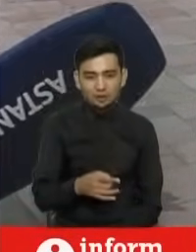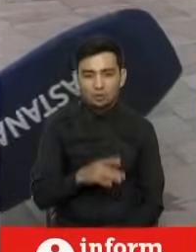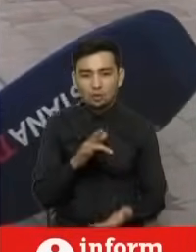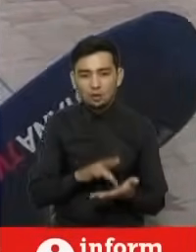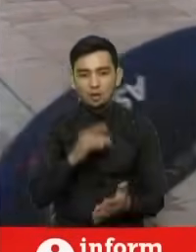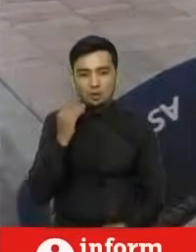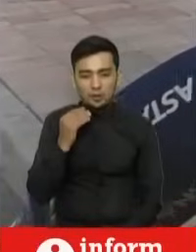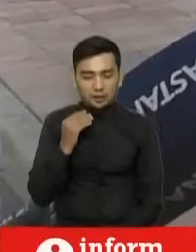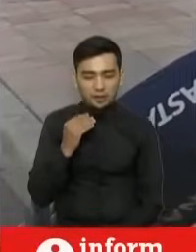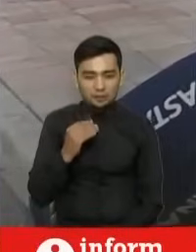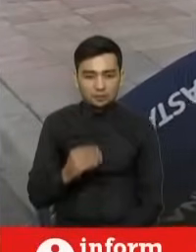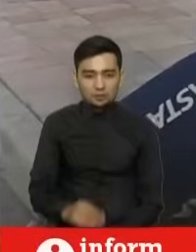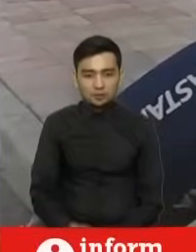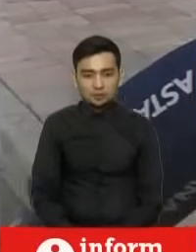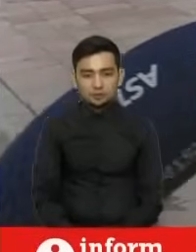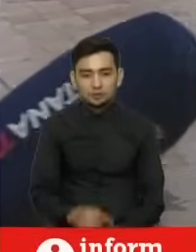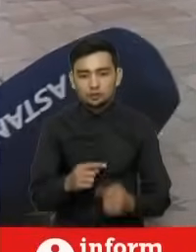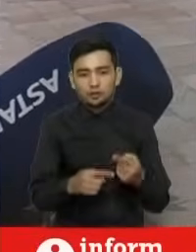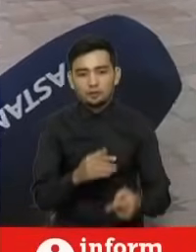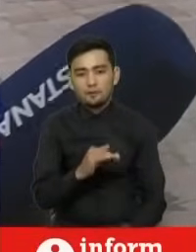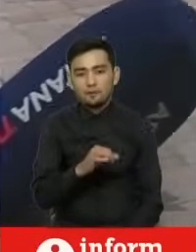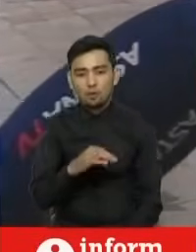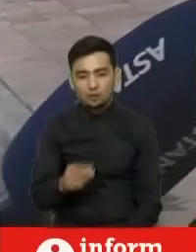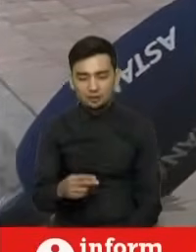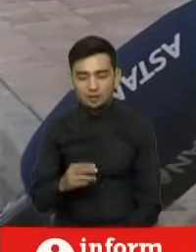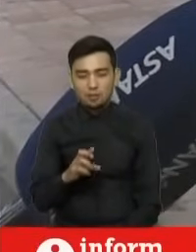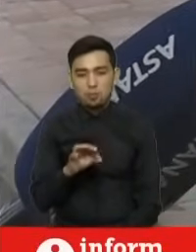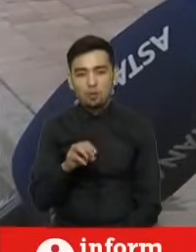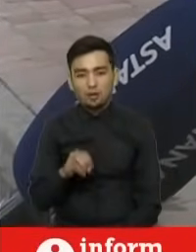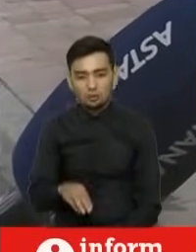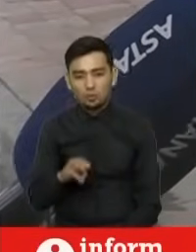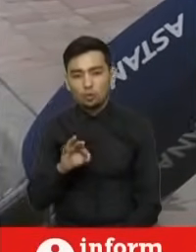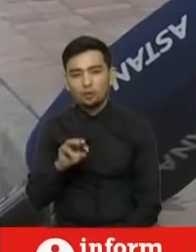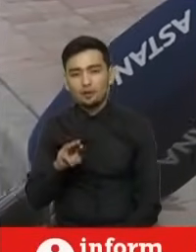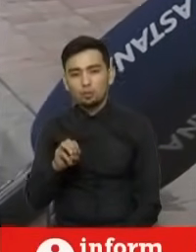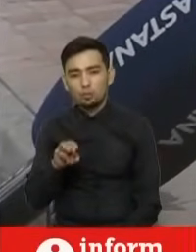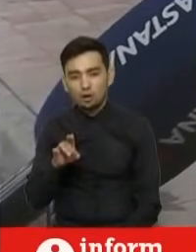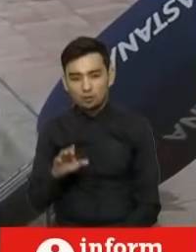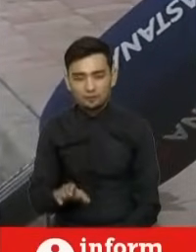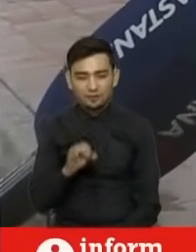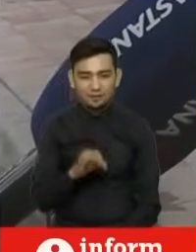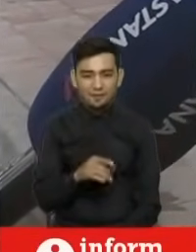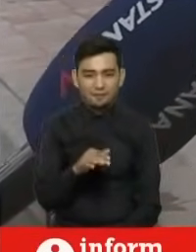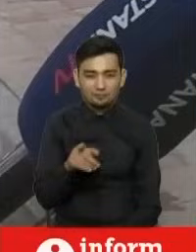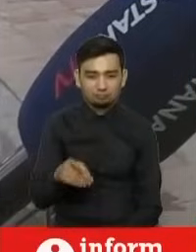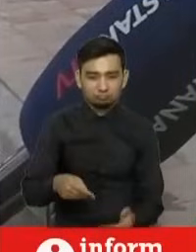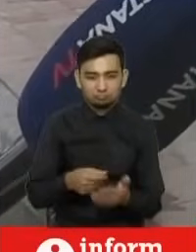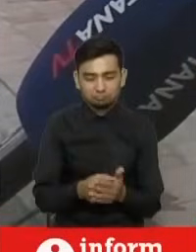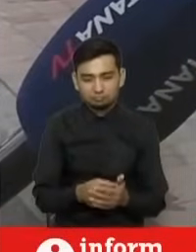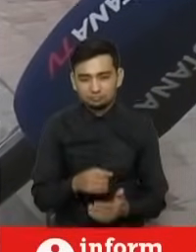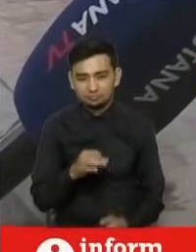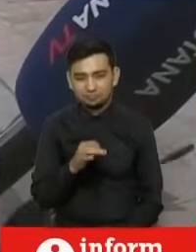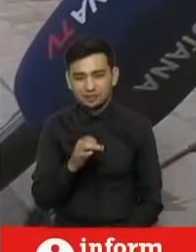Актобе через фонд Булата Утимуратова. Он является основным спонсором. Приобретаются квартиры,